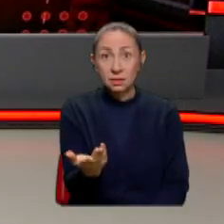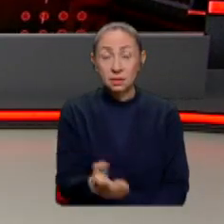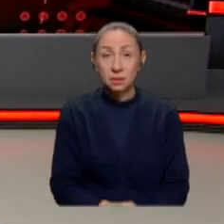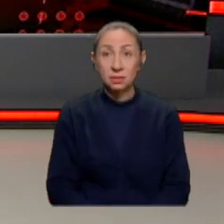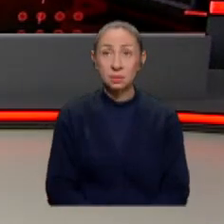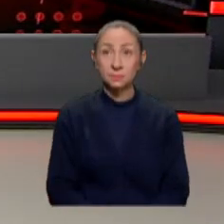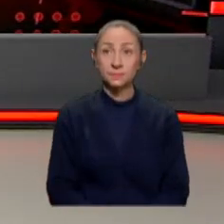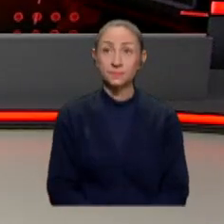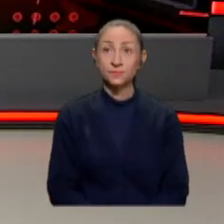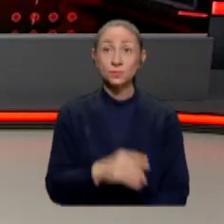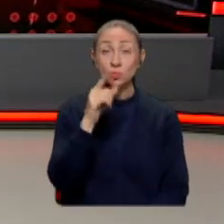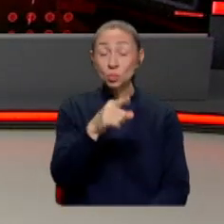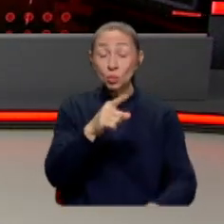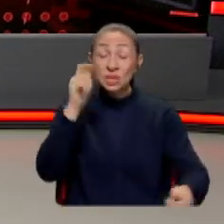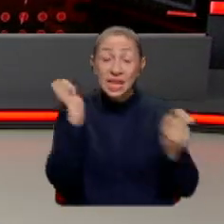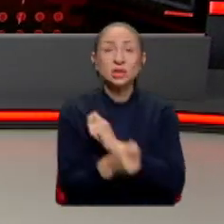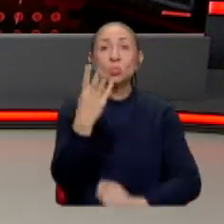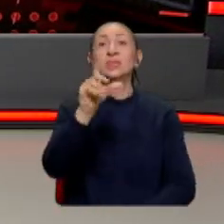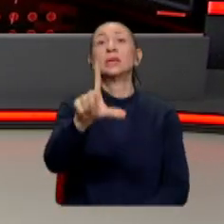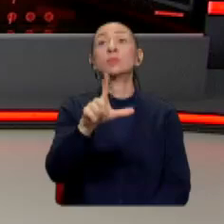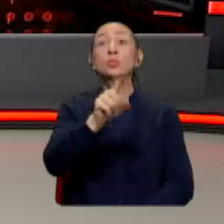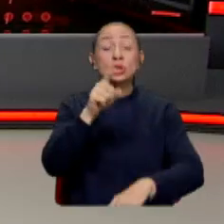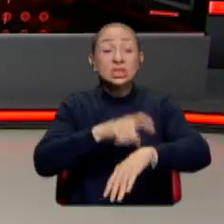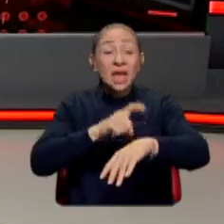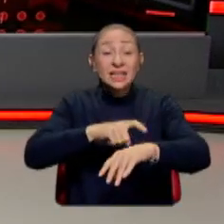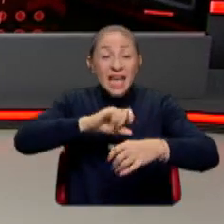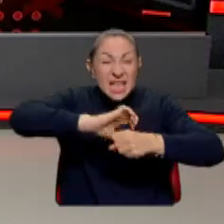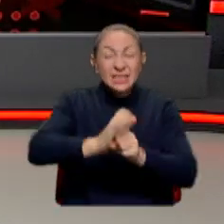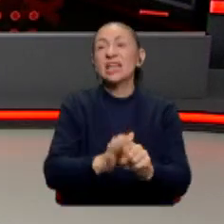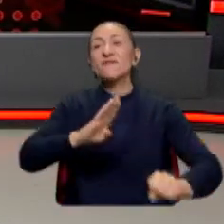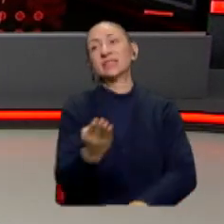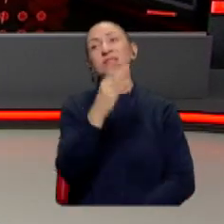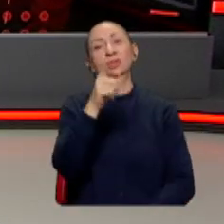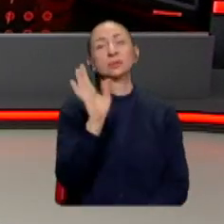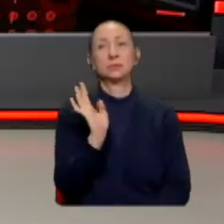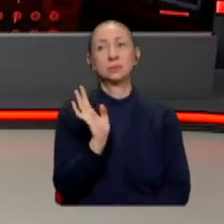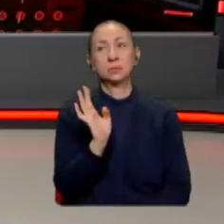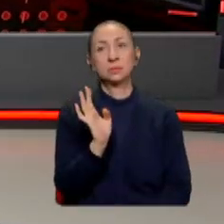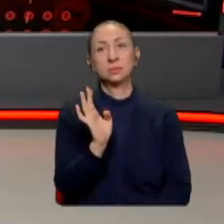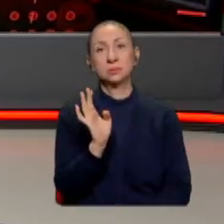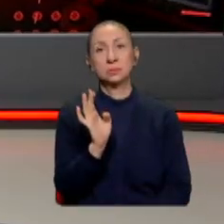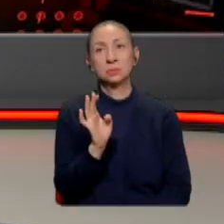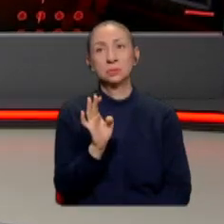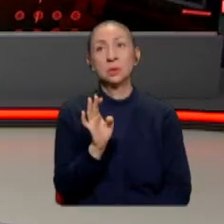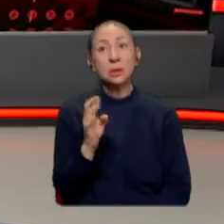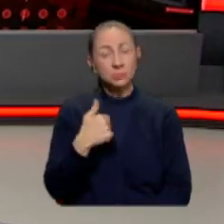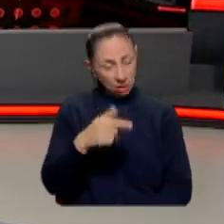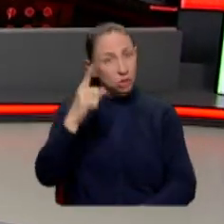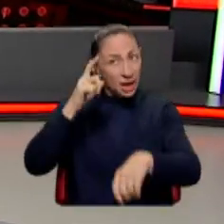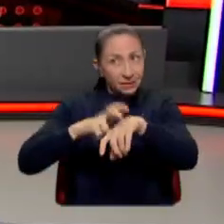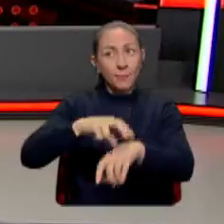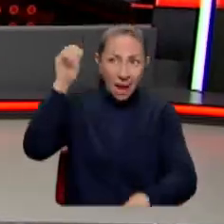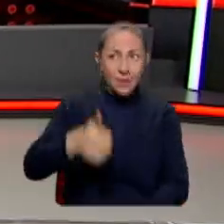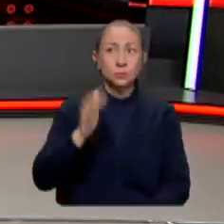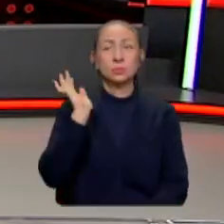ya bu millat olsun bu saat zulmünden vazgeçin Biz de burada hatırlatalım